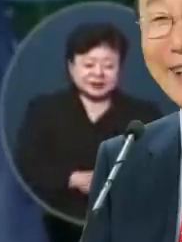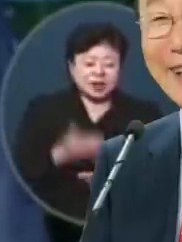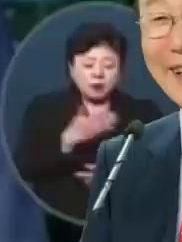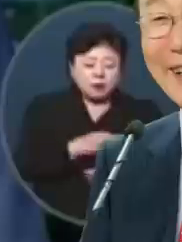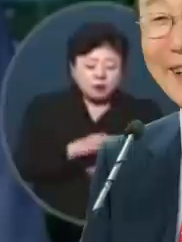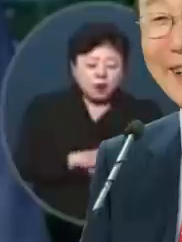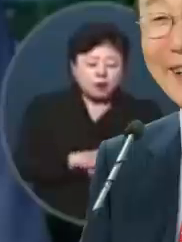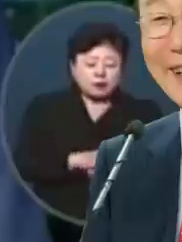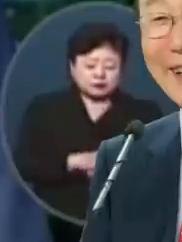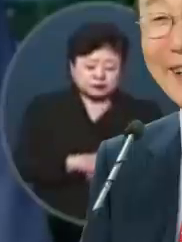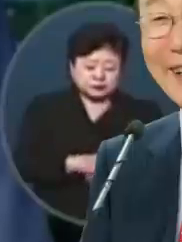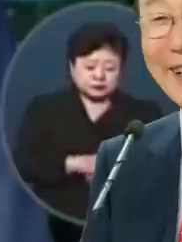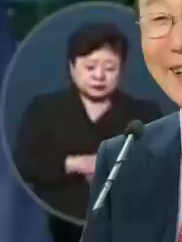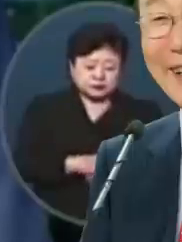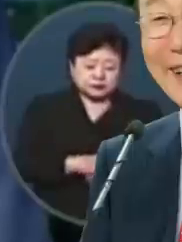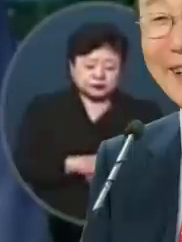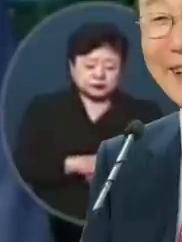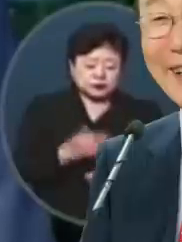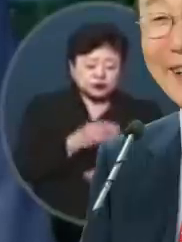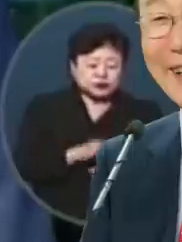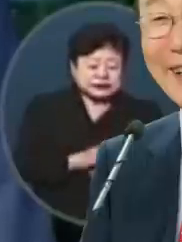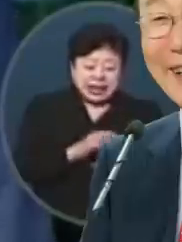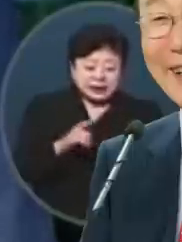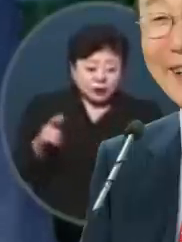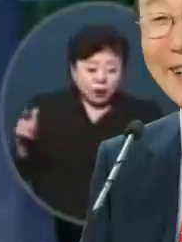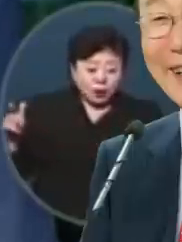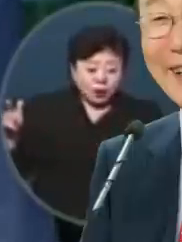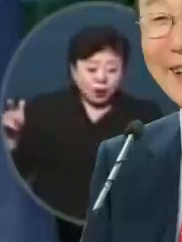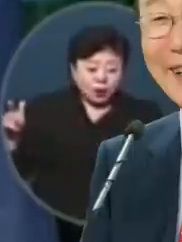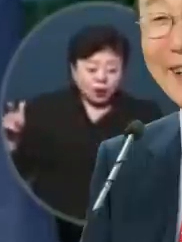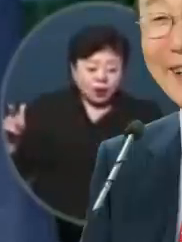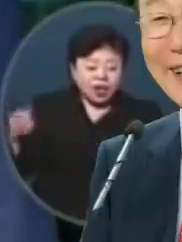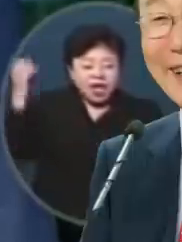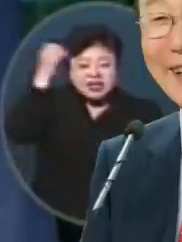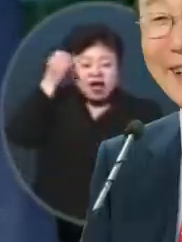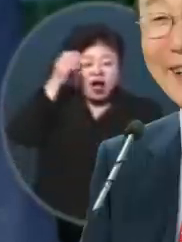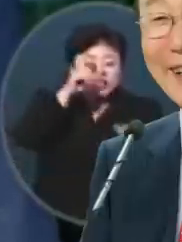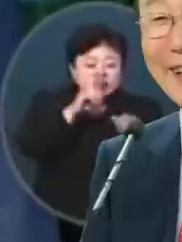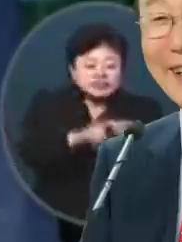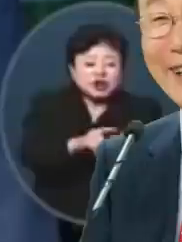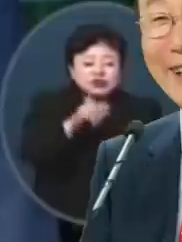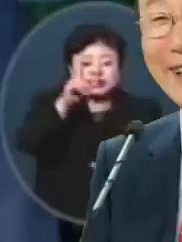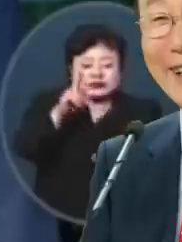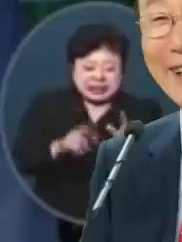육체적인 존재가 우리가 아닙니다. 우리가 영적인 존재가